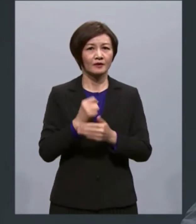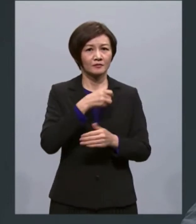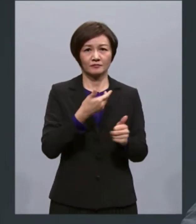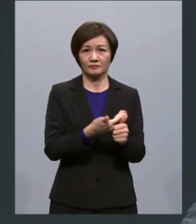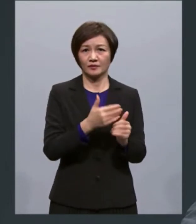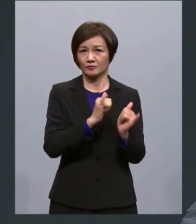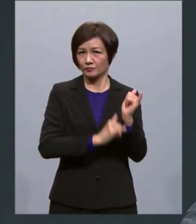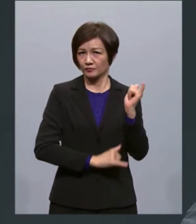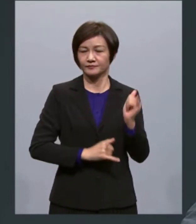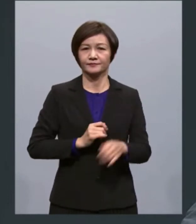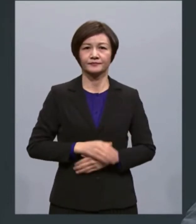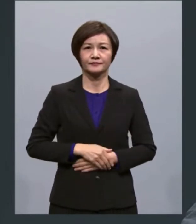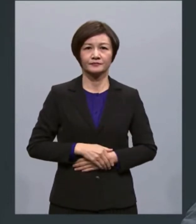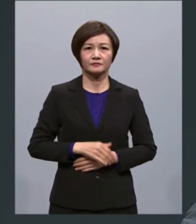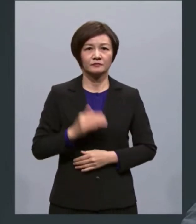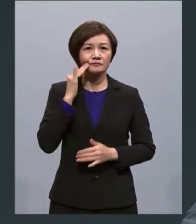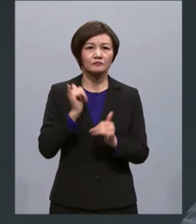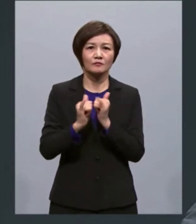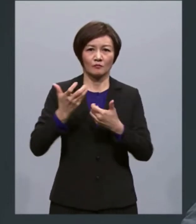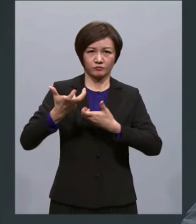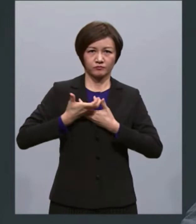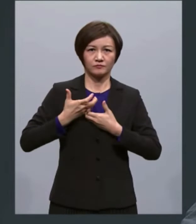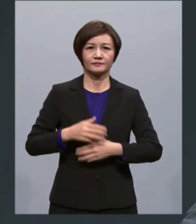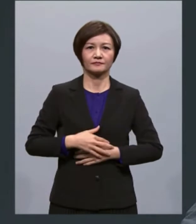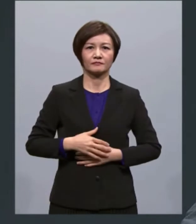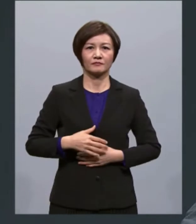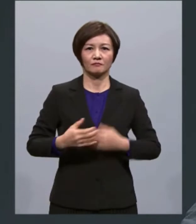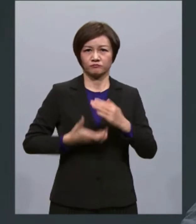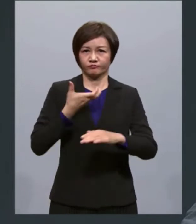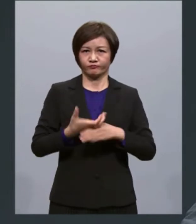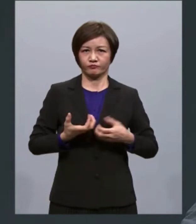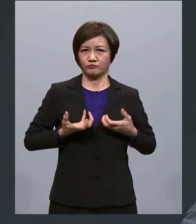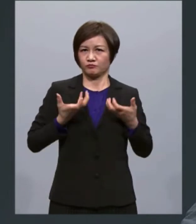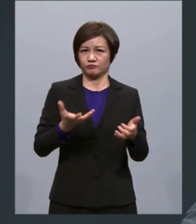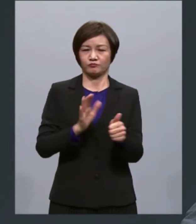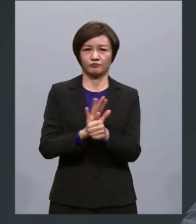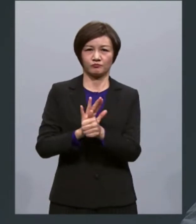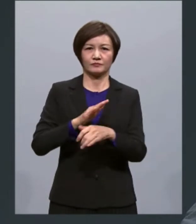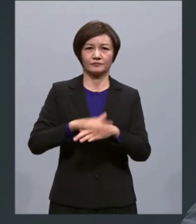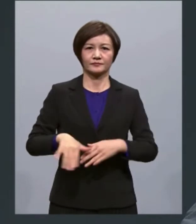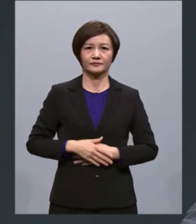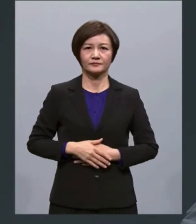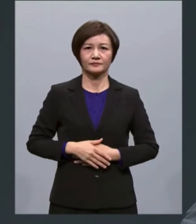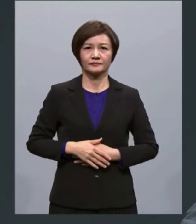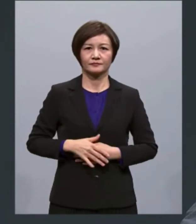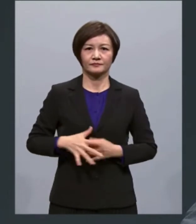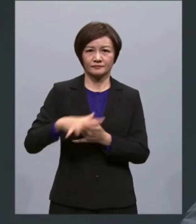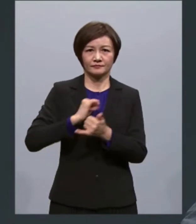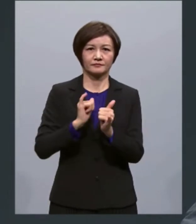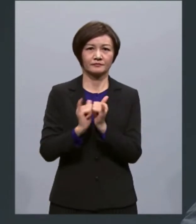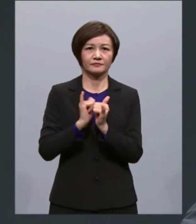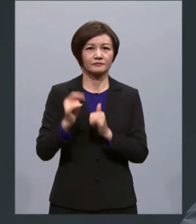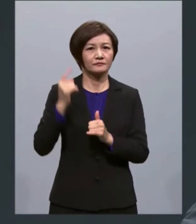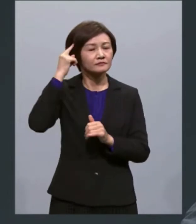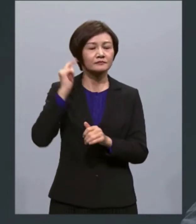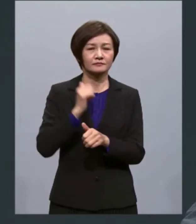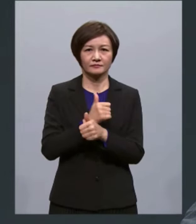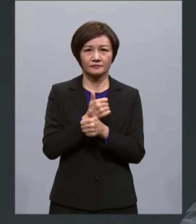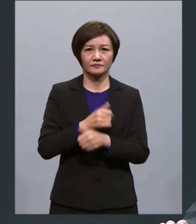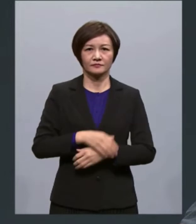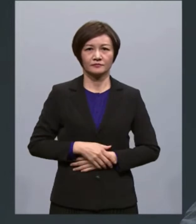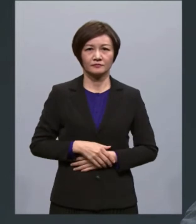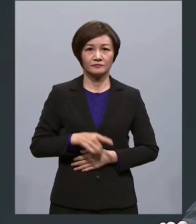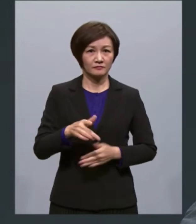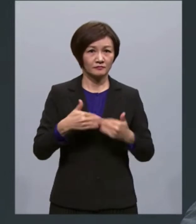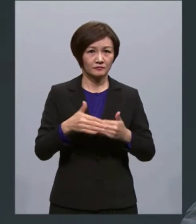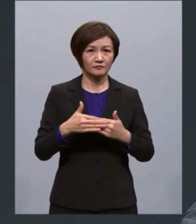给下一代？当人民托付给我，我绝对会全心全力为国效力。亲爱的国人同胞，想想看，